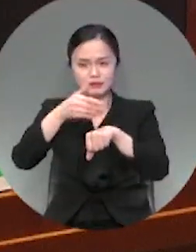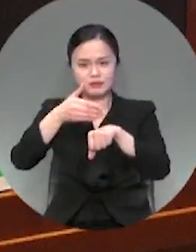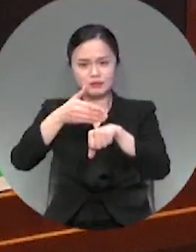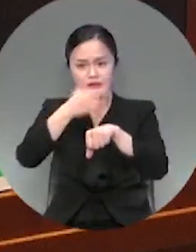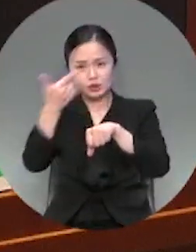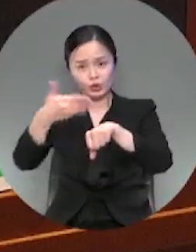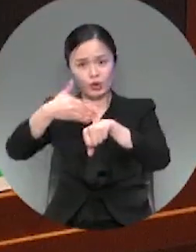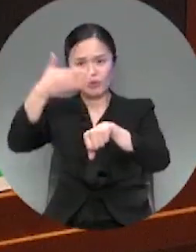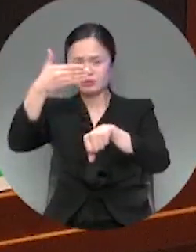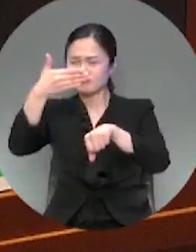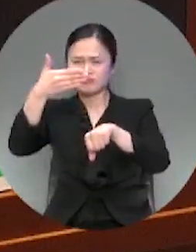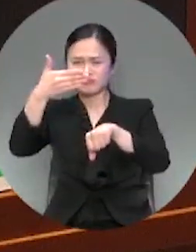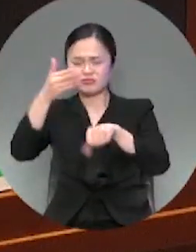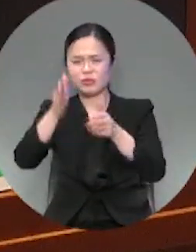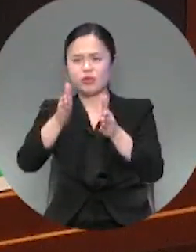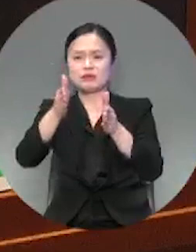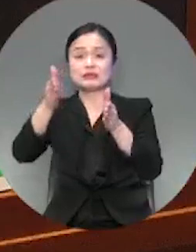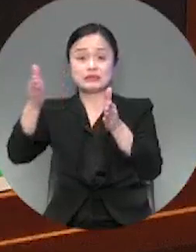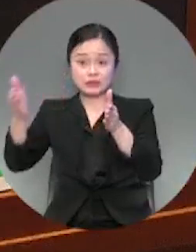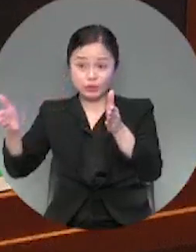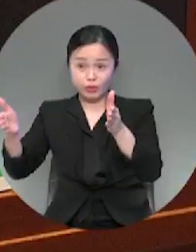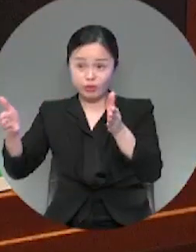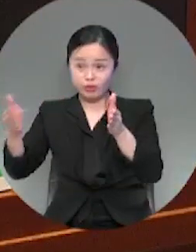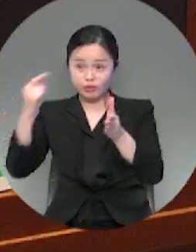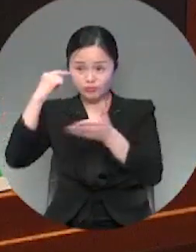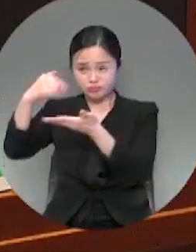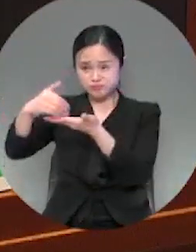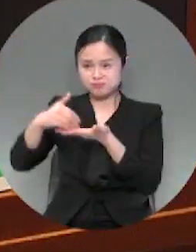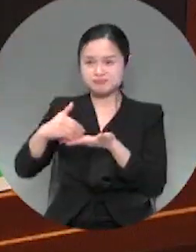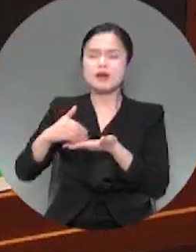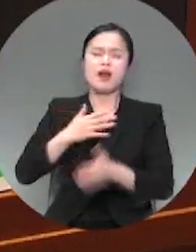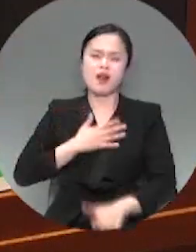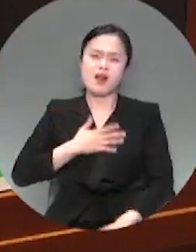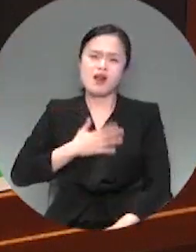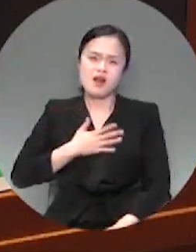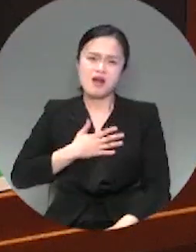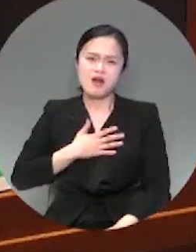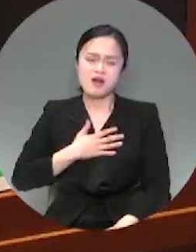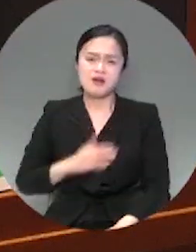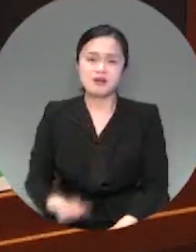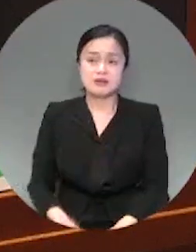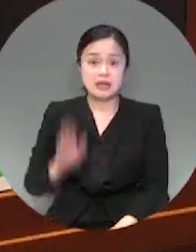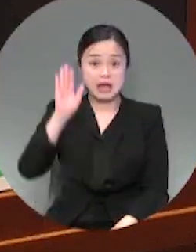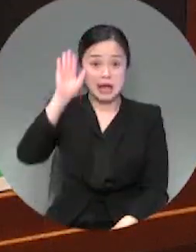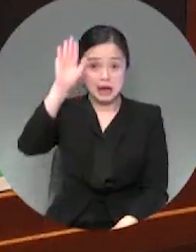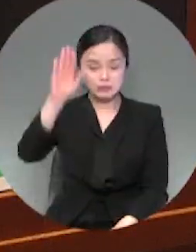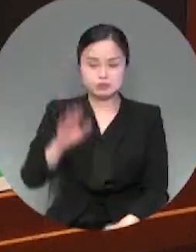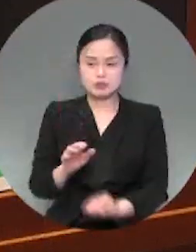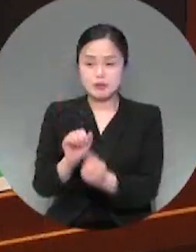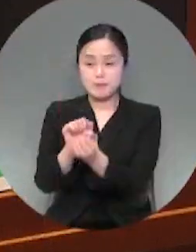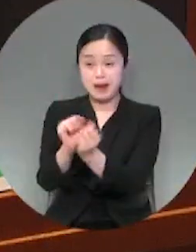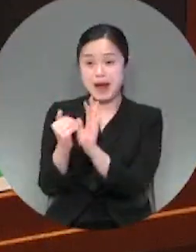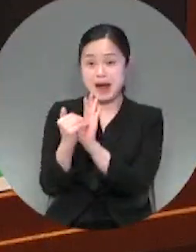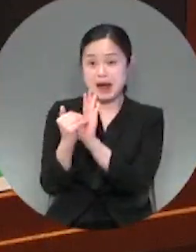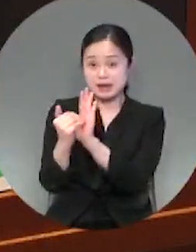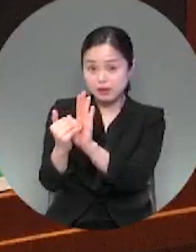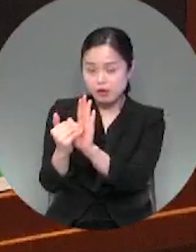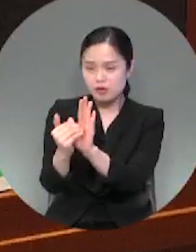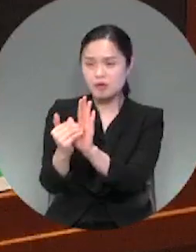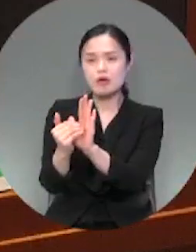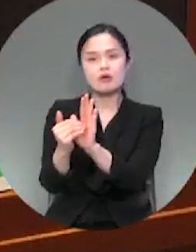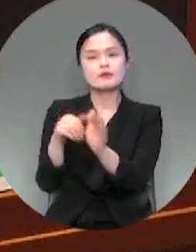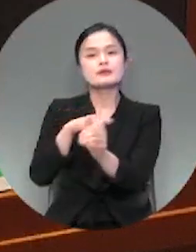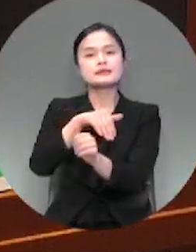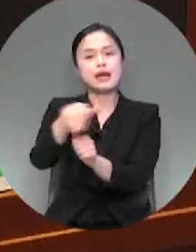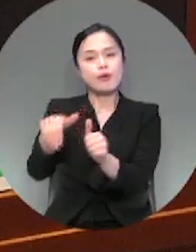당국에서 확진자가 늘어난다니까 이제까지는 상당히 제약이 있었는데요. 저는 앞으로 방역 패러다임이 확 바뀌면서 그 같은